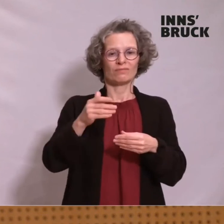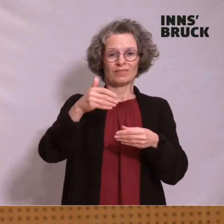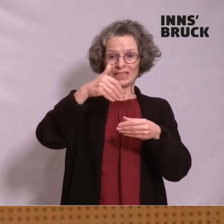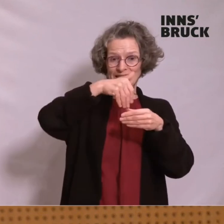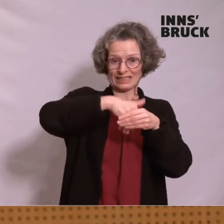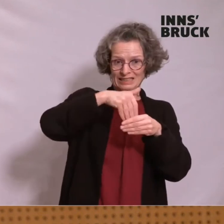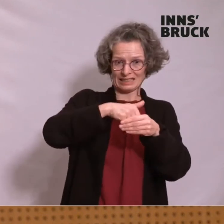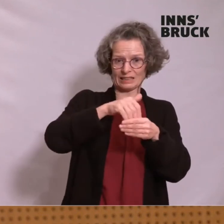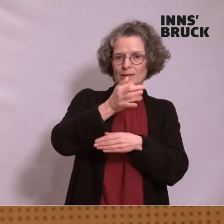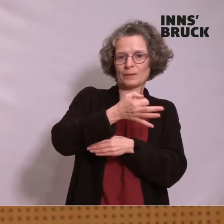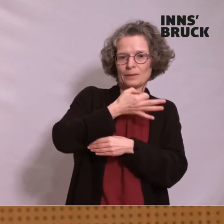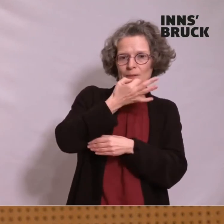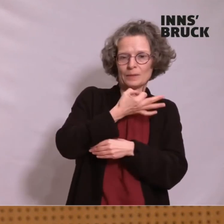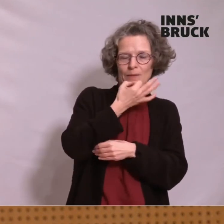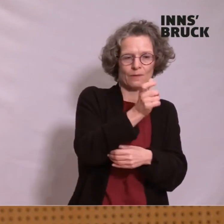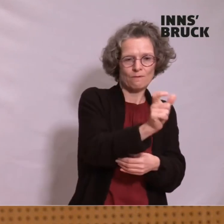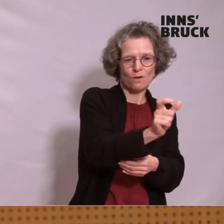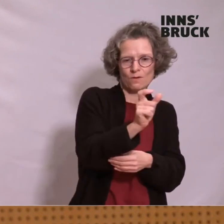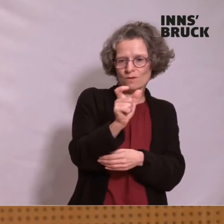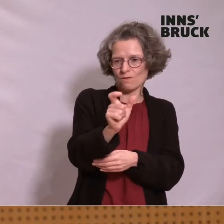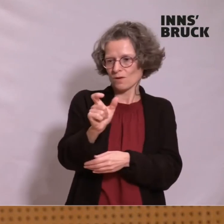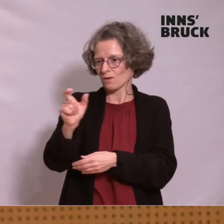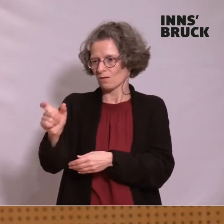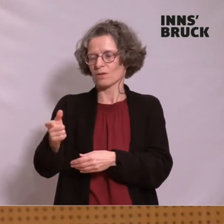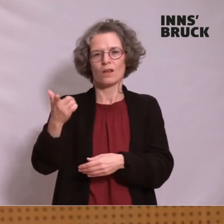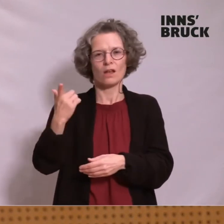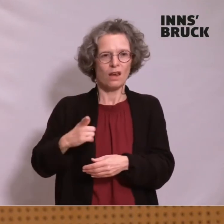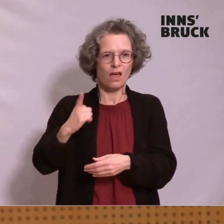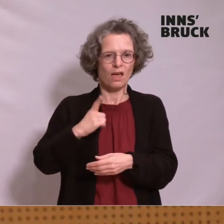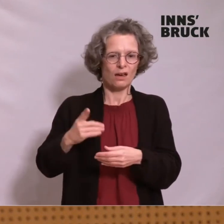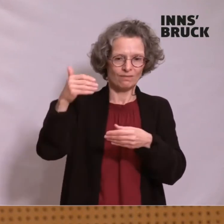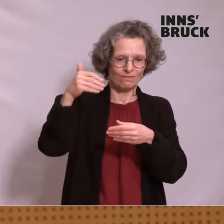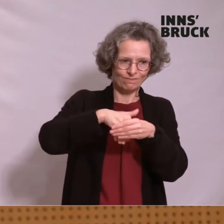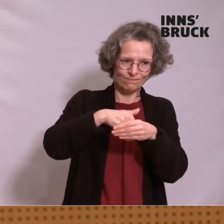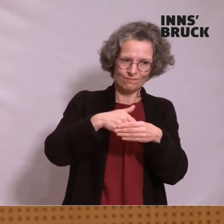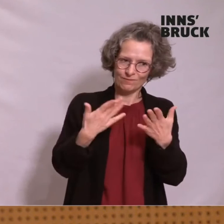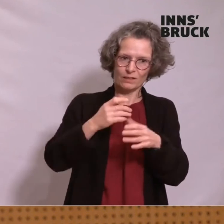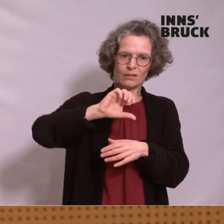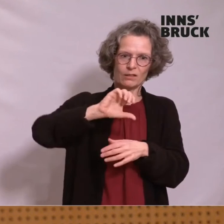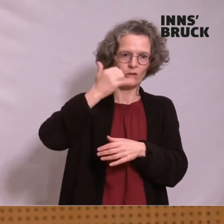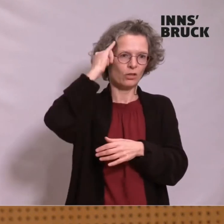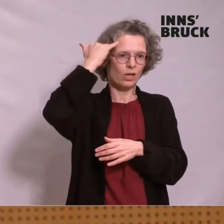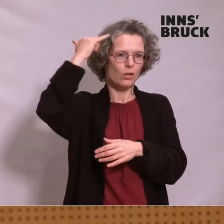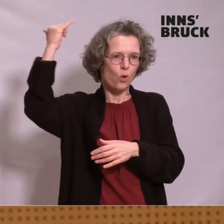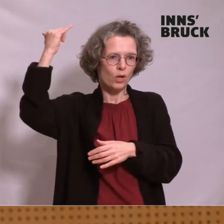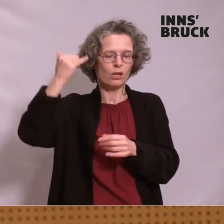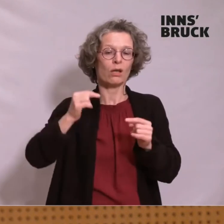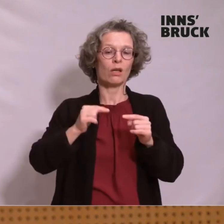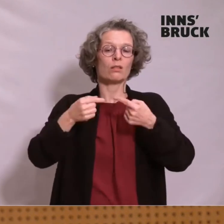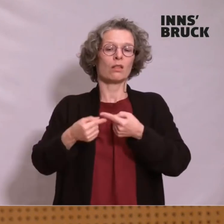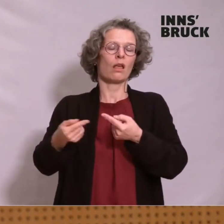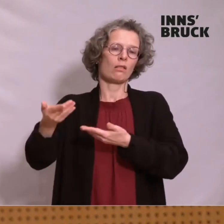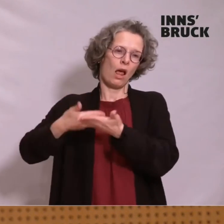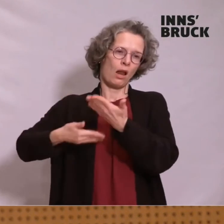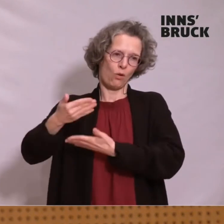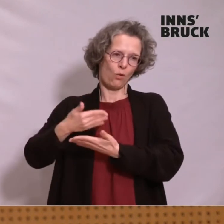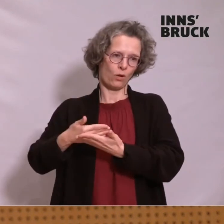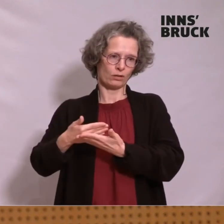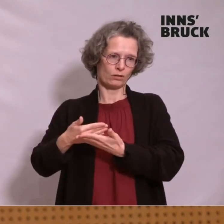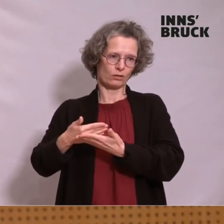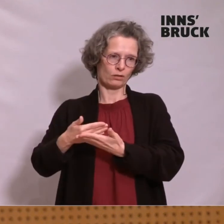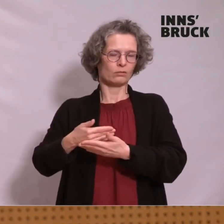stehen leider nicht selten Ideologien vor Handlungen. Seht mir bitte nach, wenn ich